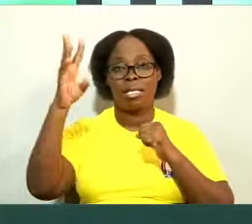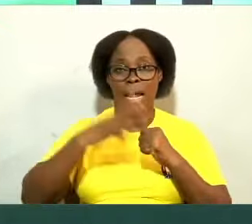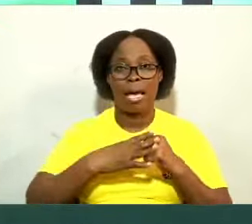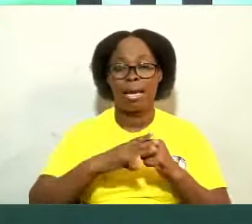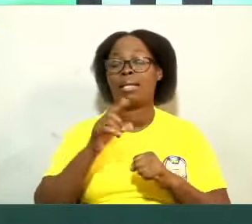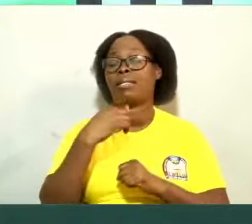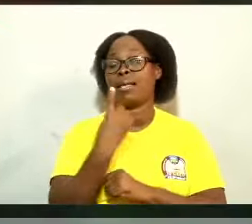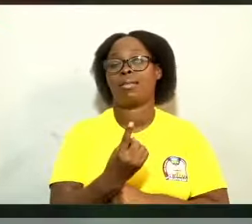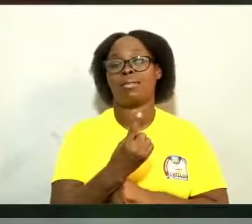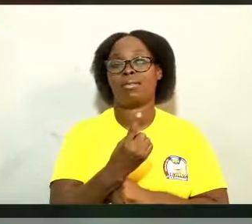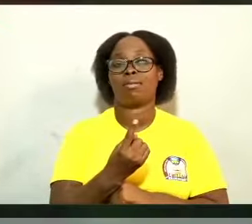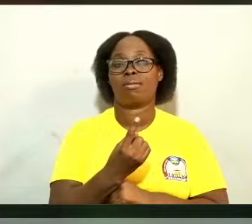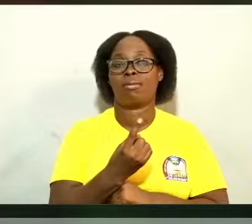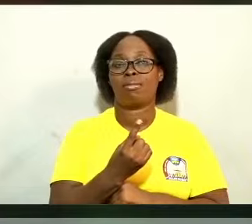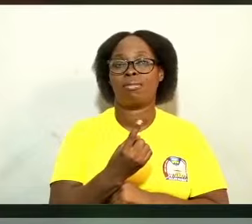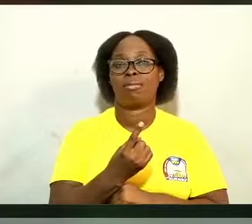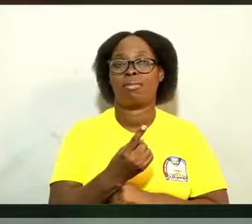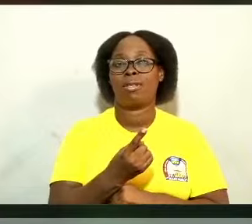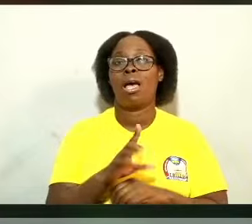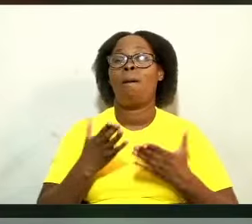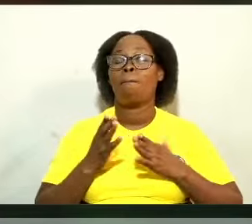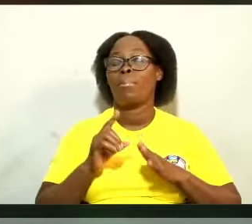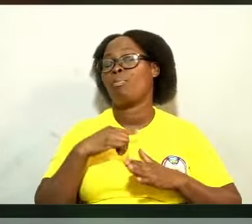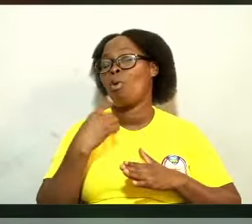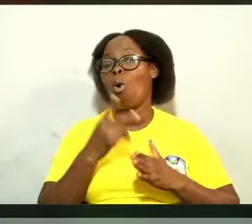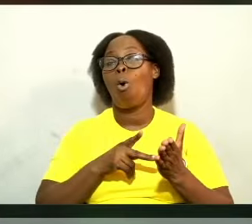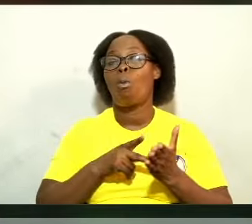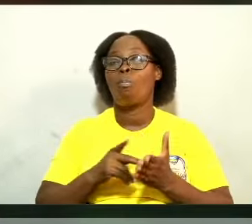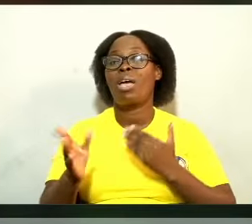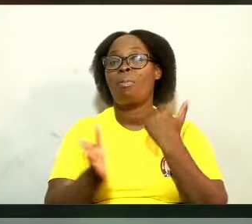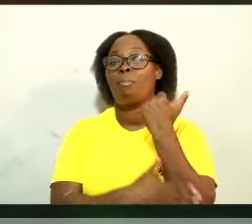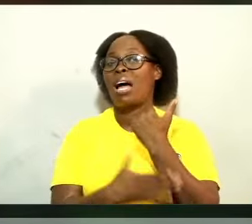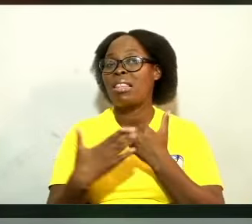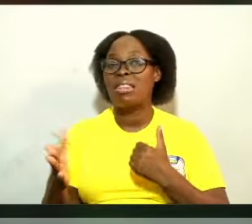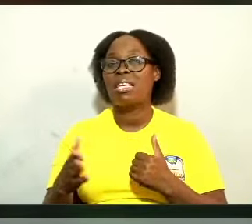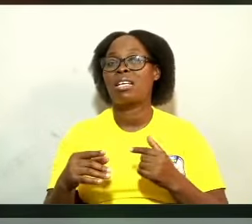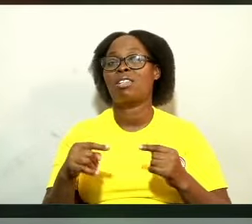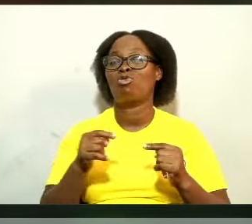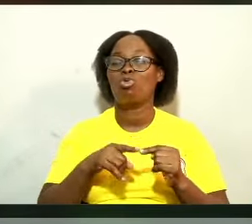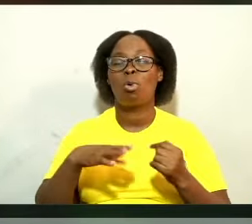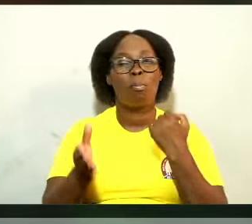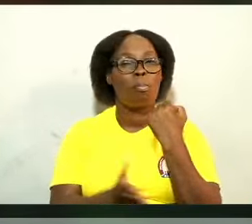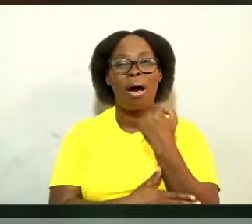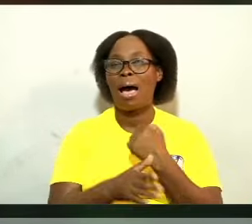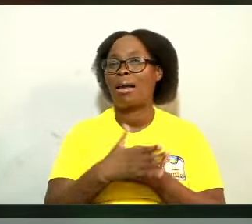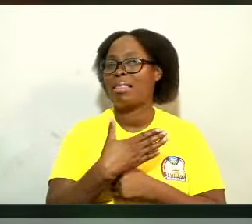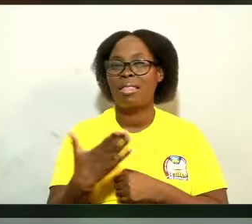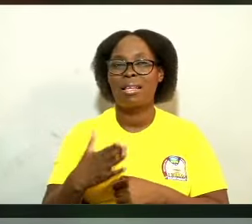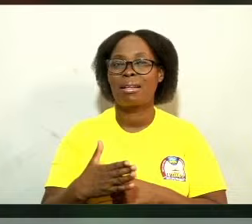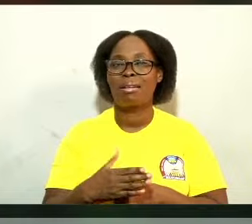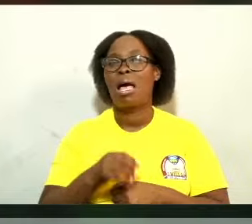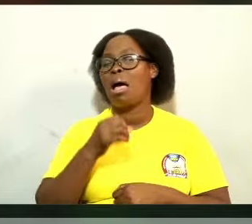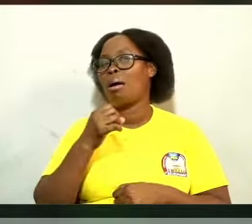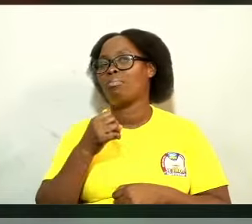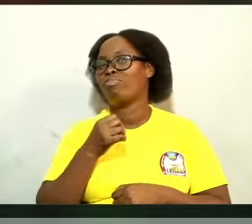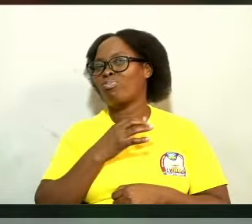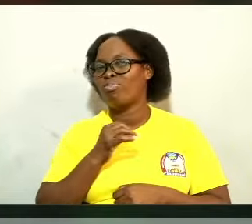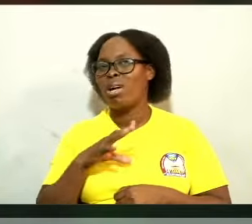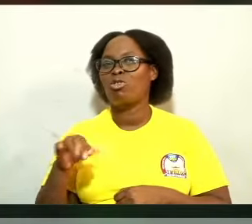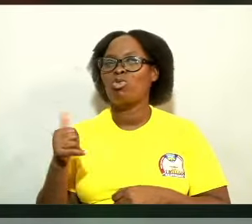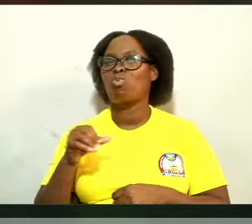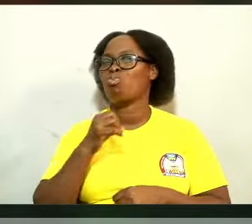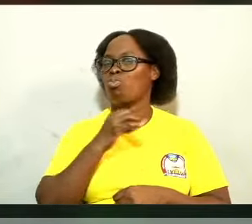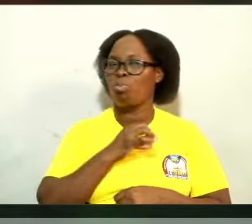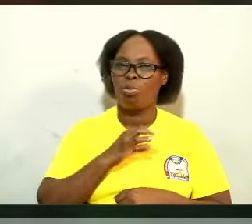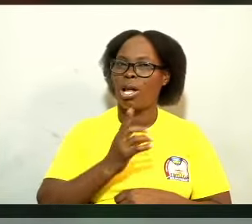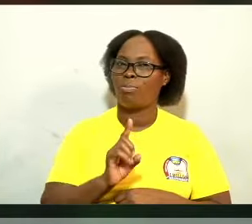Petro 1:3 na fungu la 9, anasema watu wasiolipa baya kwa baya au laumu kwa laumu, bali wenye kutakabali.